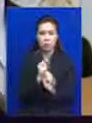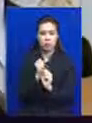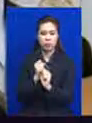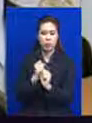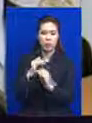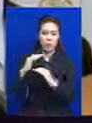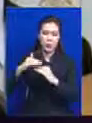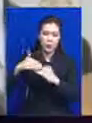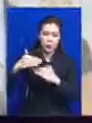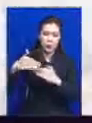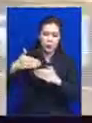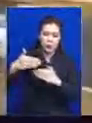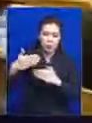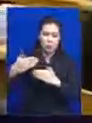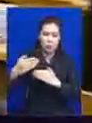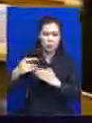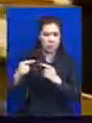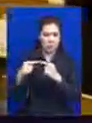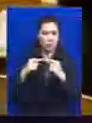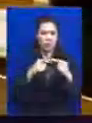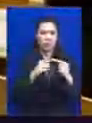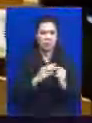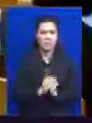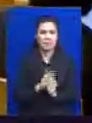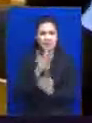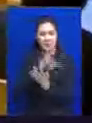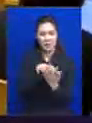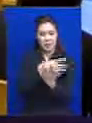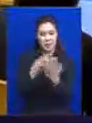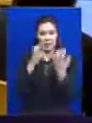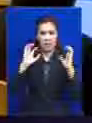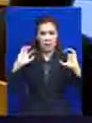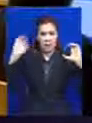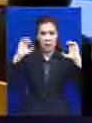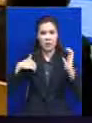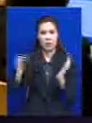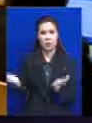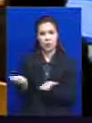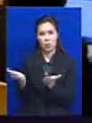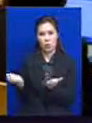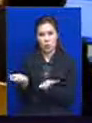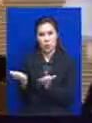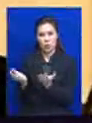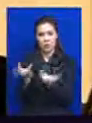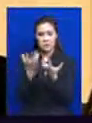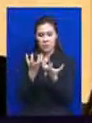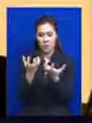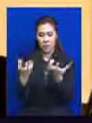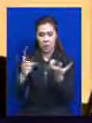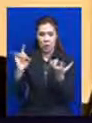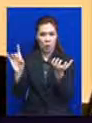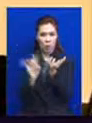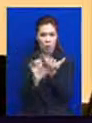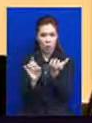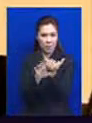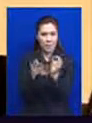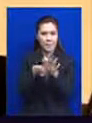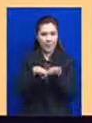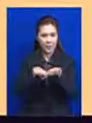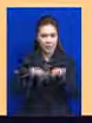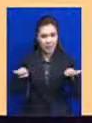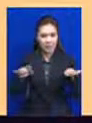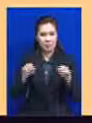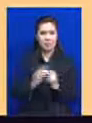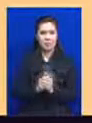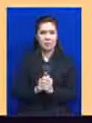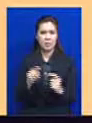ทุนล้มหายตายจากกันไป จากนโยบายของรัฐบาลที่ต้องการส่งเสริมและสนับสนุนให้สินค้าโอท็อปมีคุณภาพและมาตรฐานด้วยการ